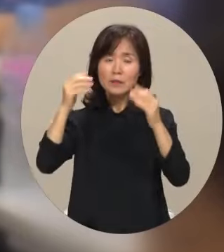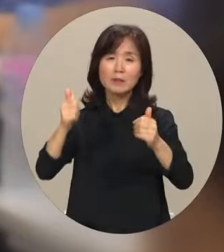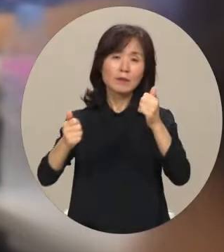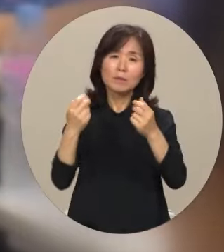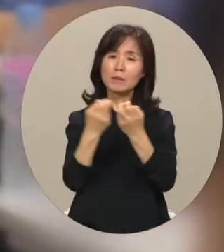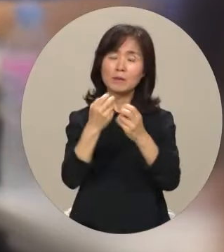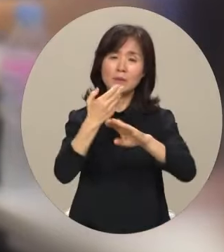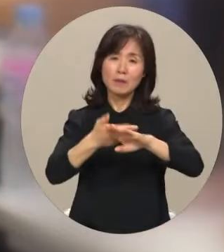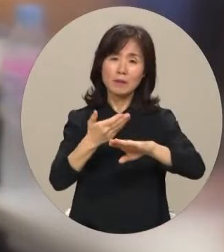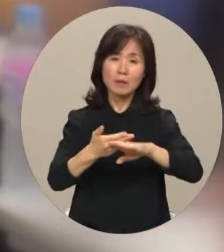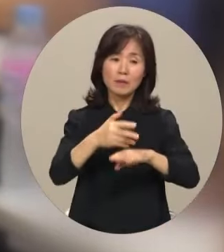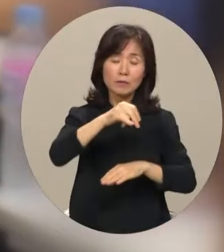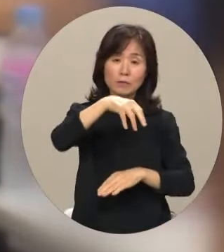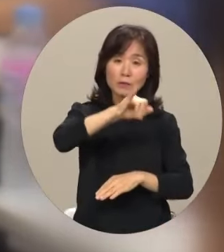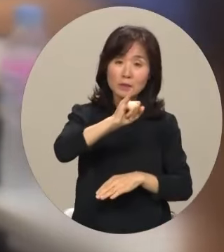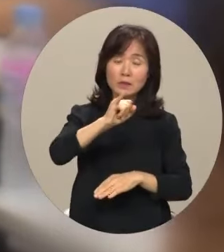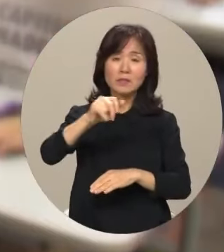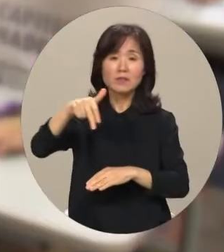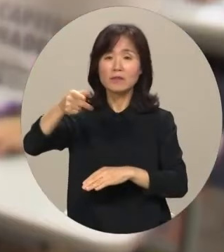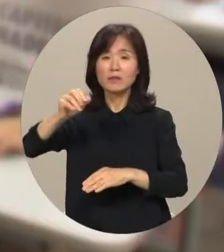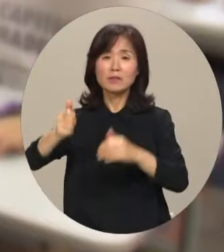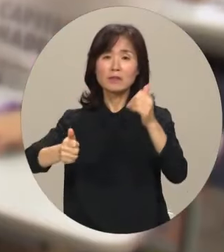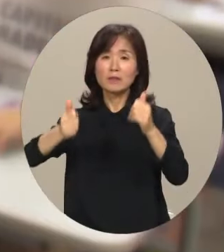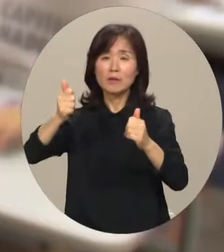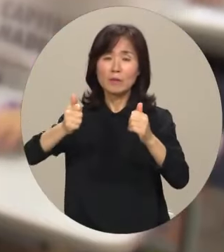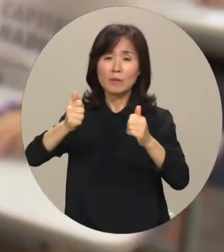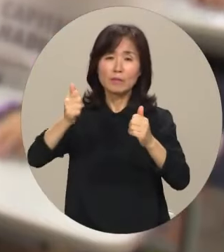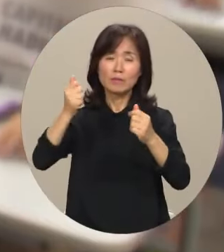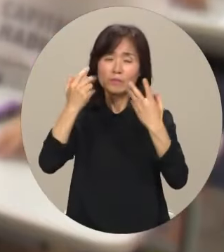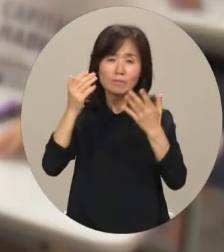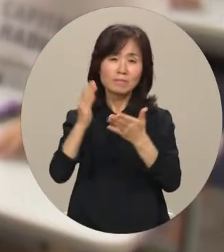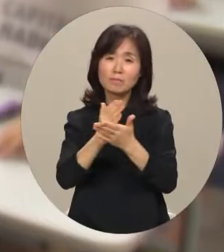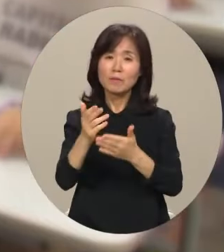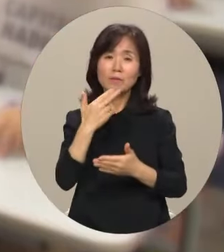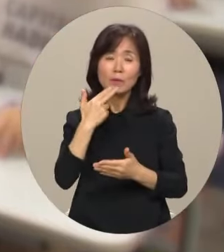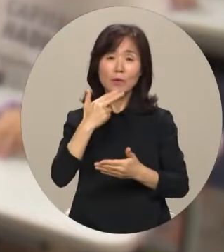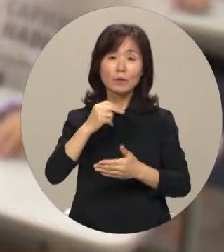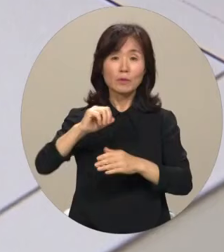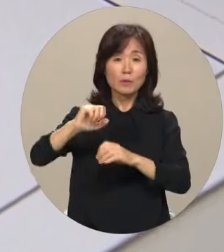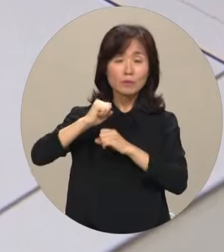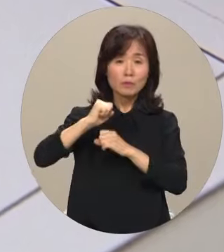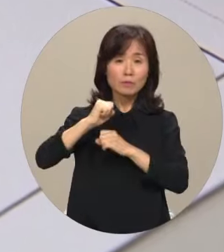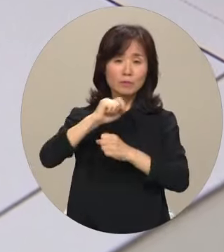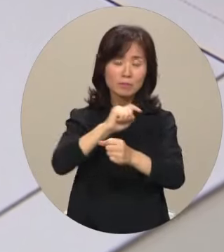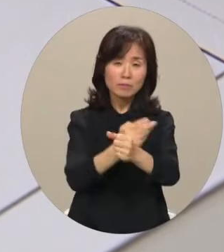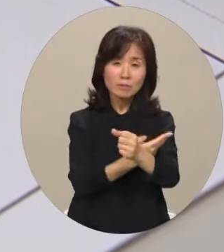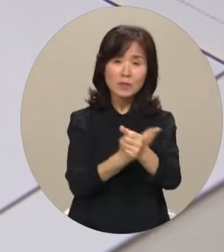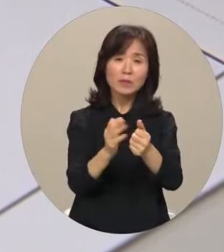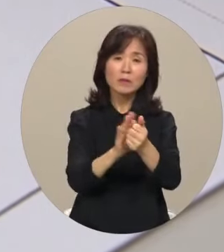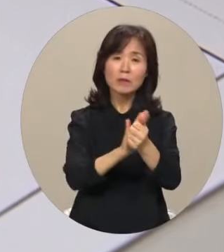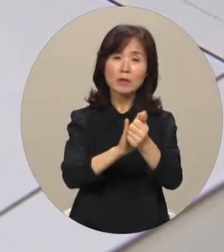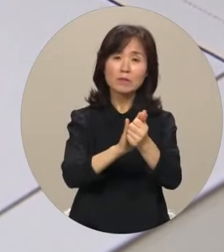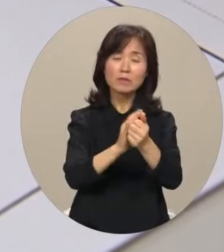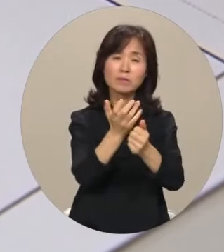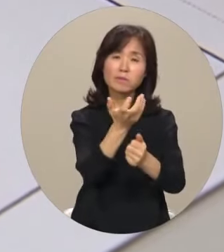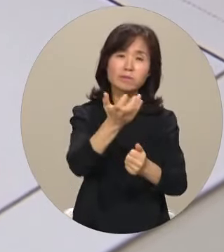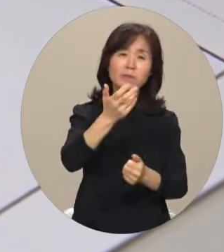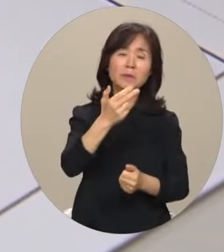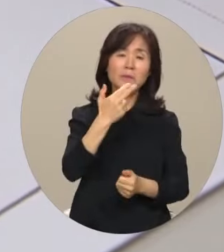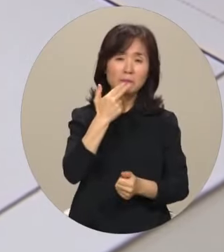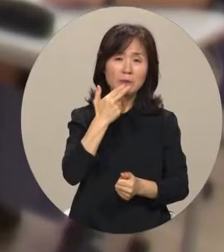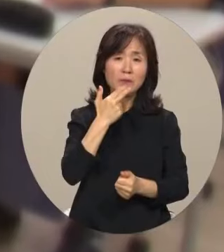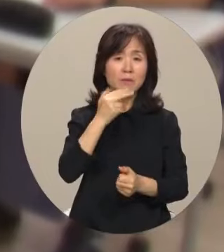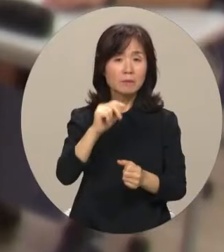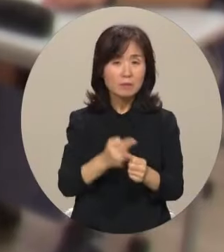달라 수시와 정시 모집에 구분이 뚜렷 하지 않은데다 군 장교의 처우가 수년째 개선되지 않으면서 선호도가